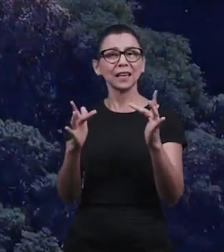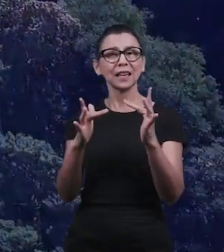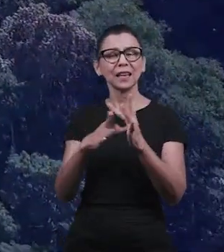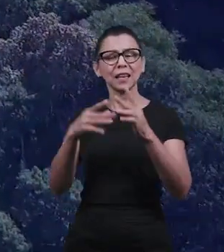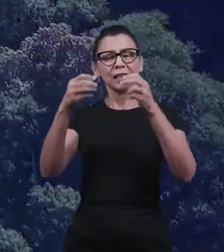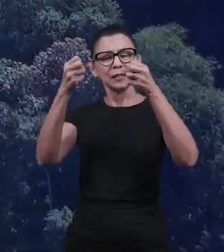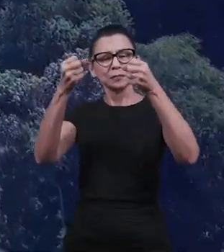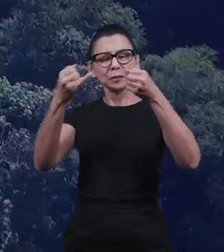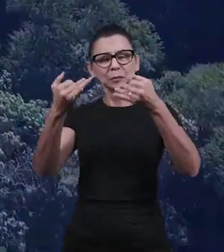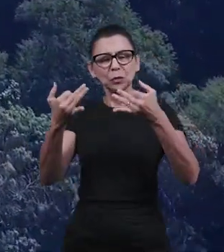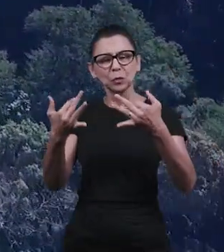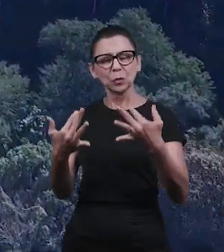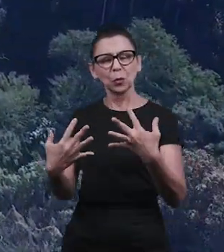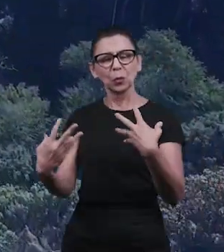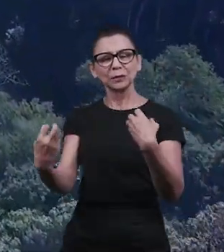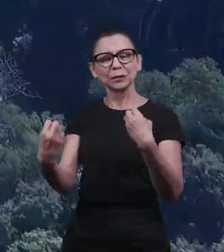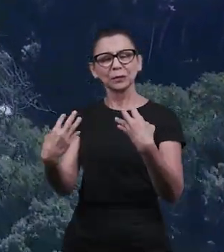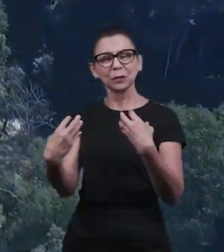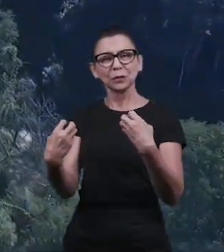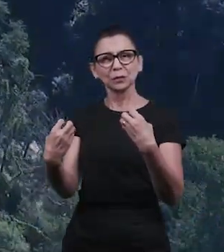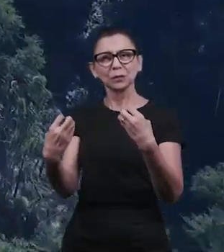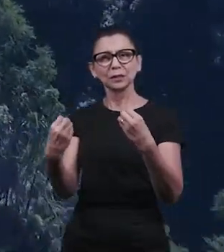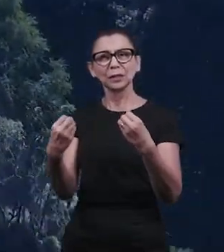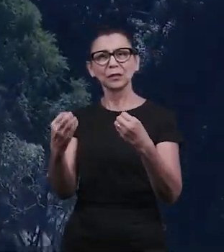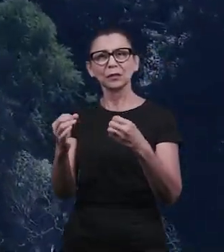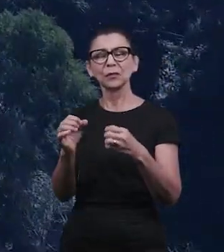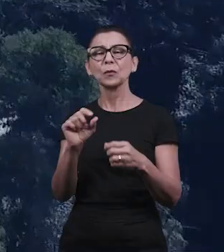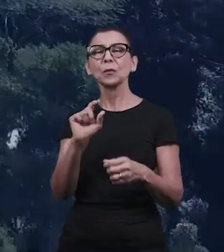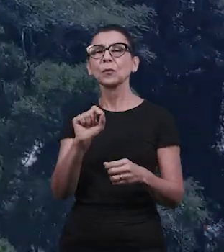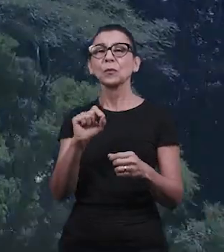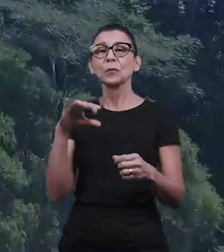Он помог мне понять, что такое спасение.